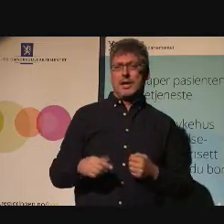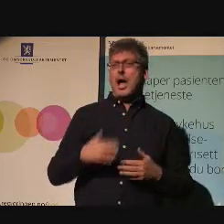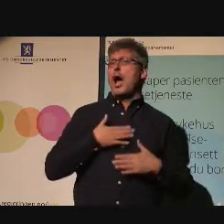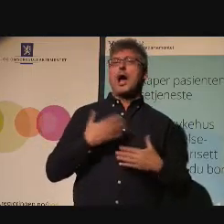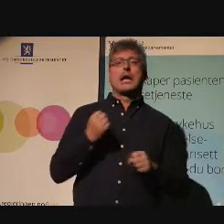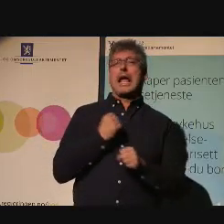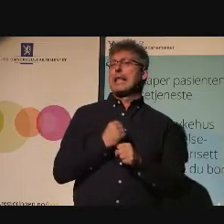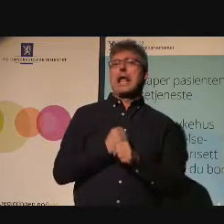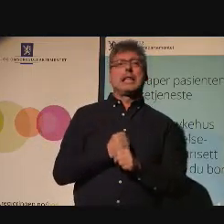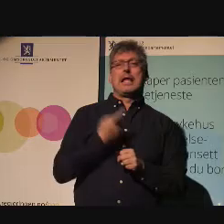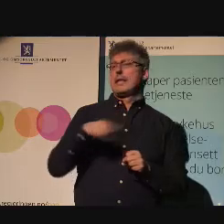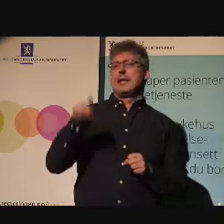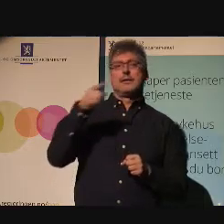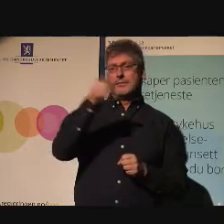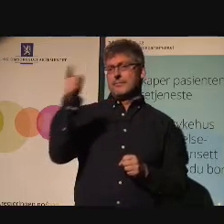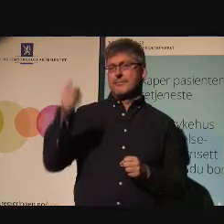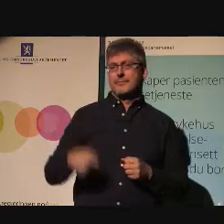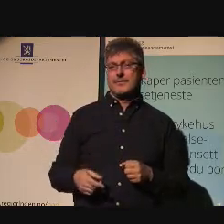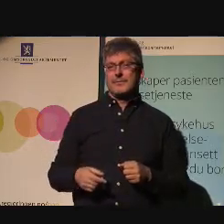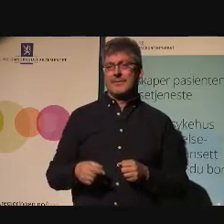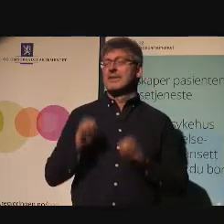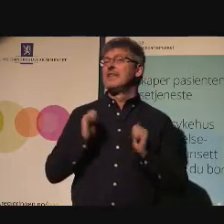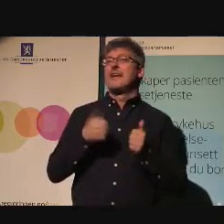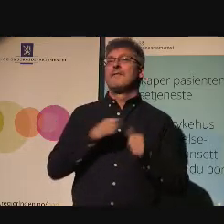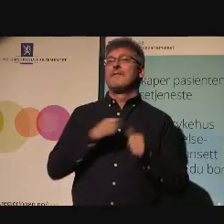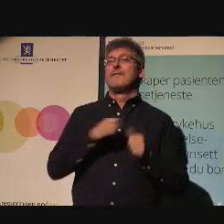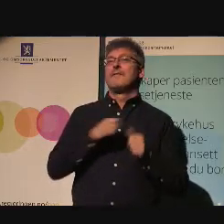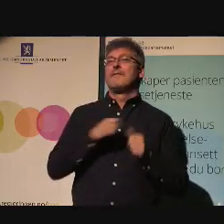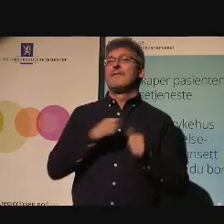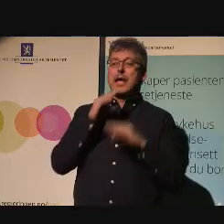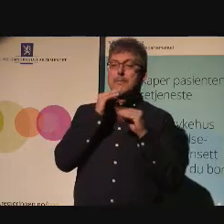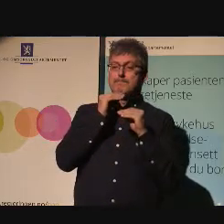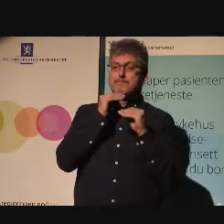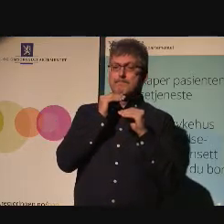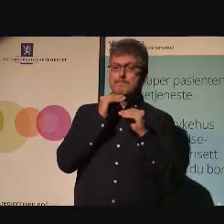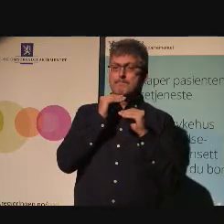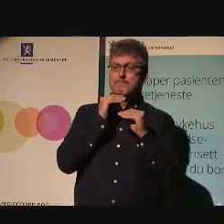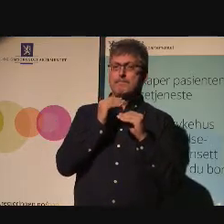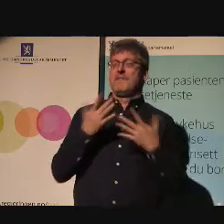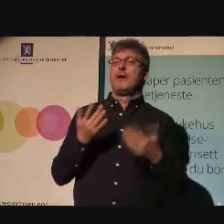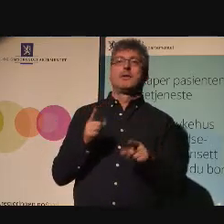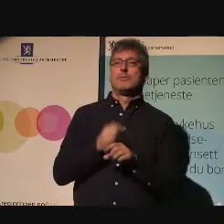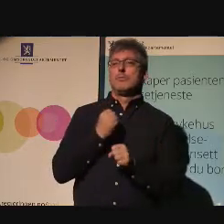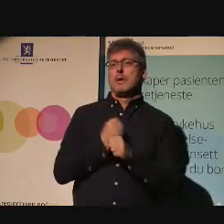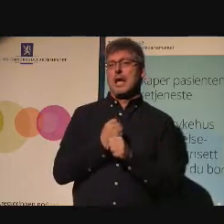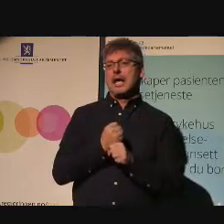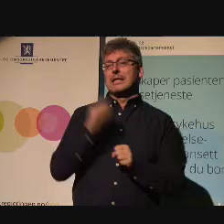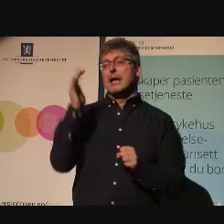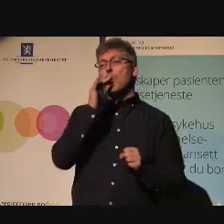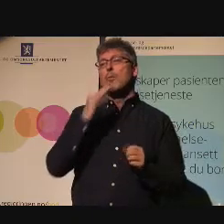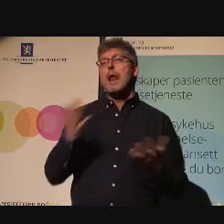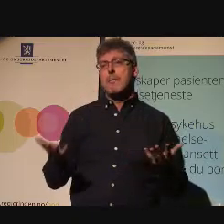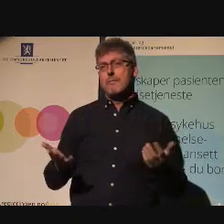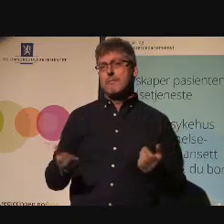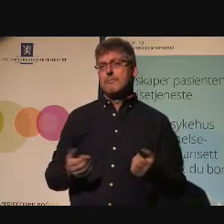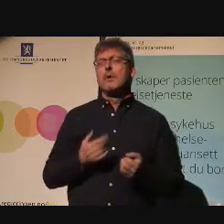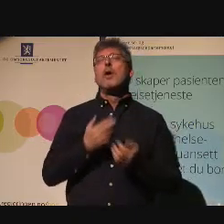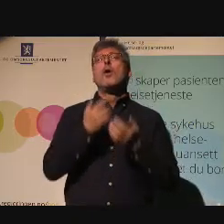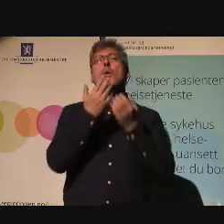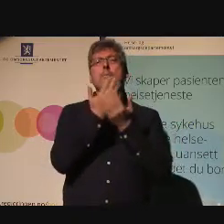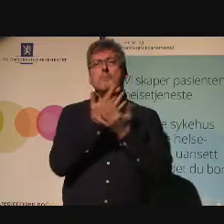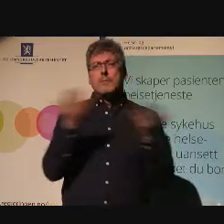tillit til dem. Og derfor forteller de heller ikke hva som egentlig er problemet. Og veldig mange av de barna